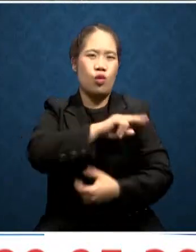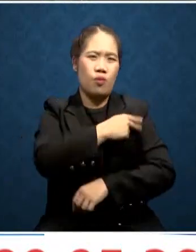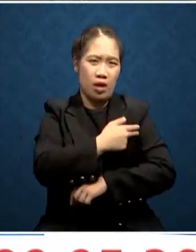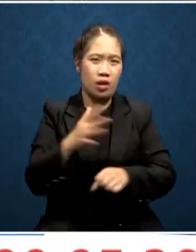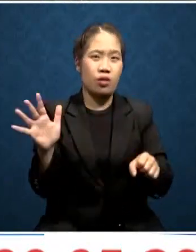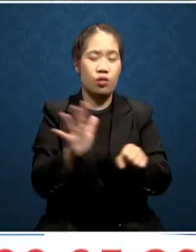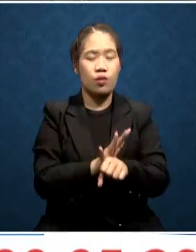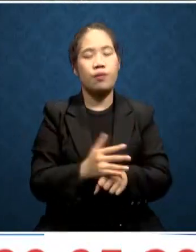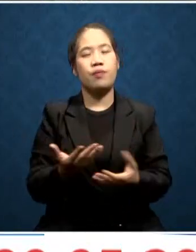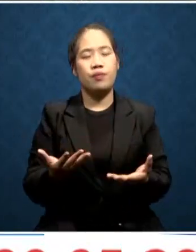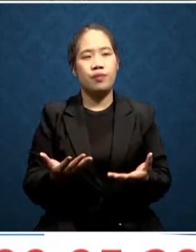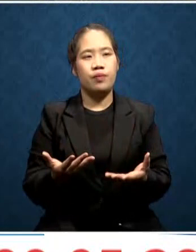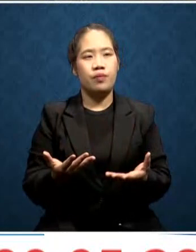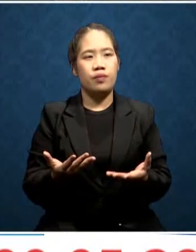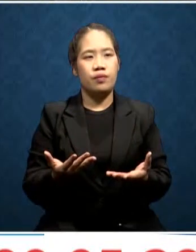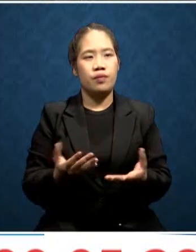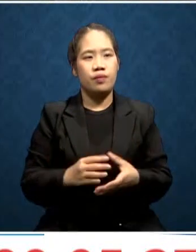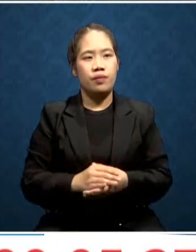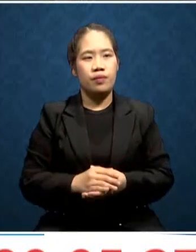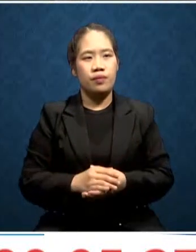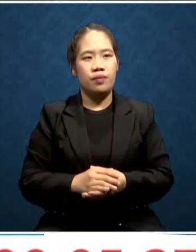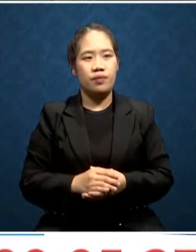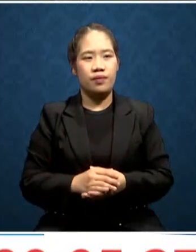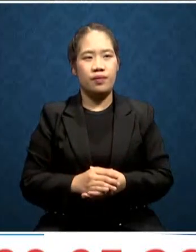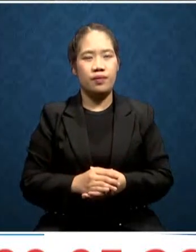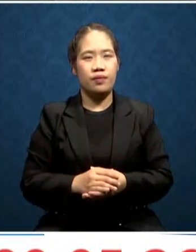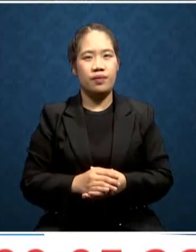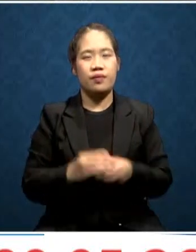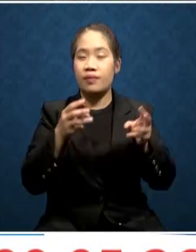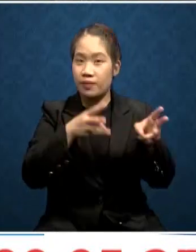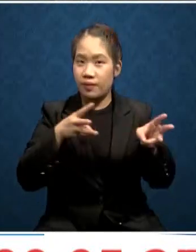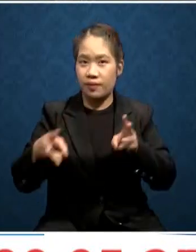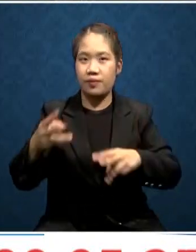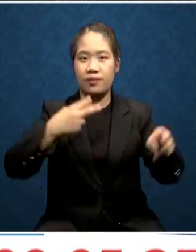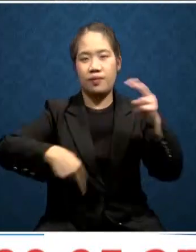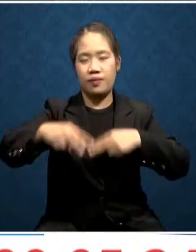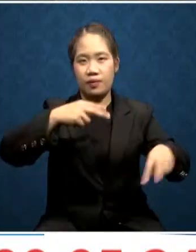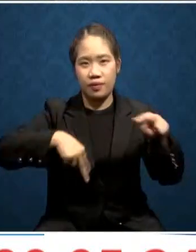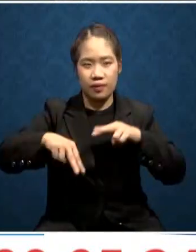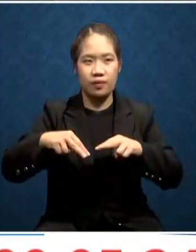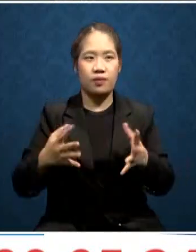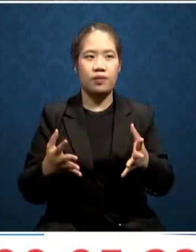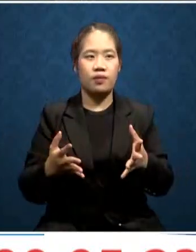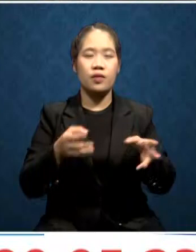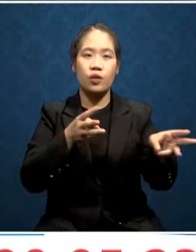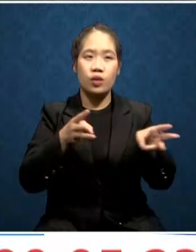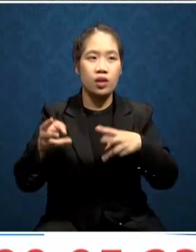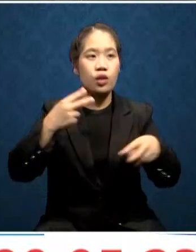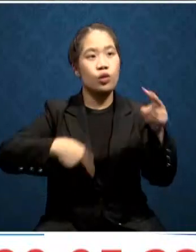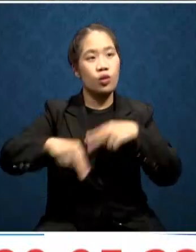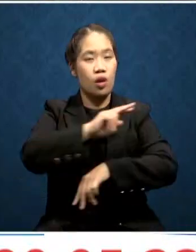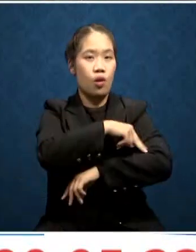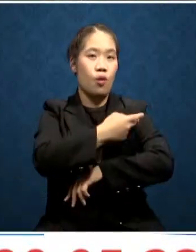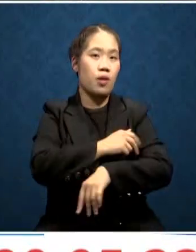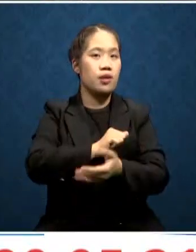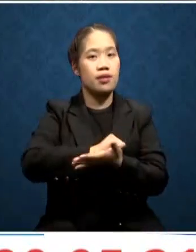ในส่วนของการดูแลดูแลก็ดูแลดูแลดีโรงพยาบาล